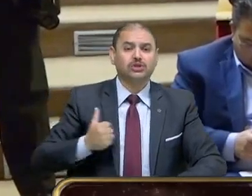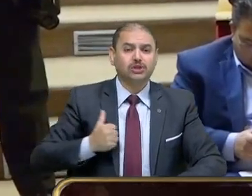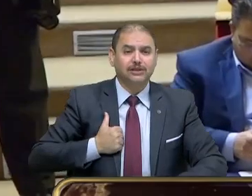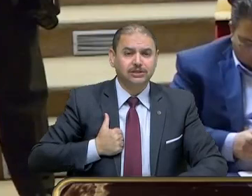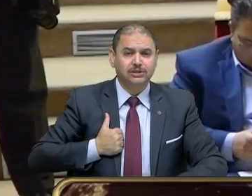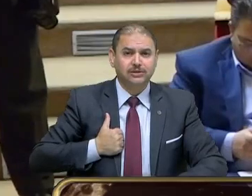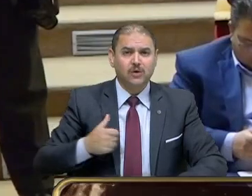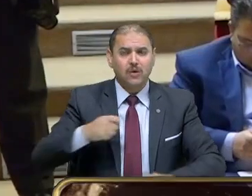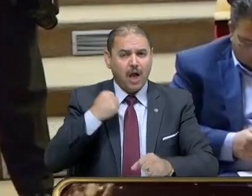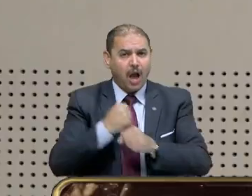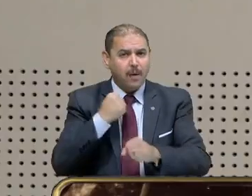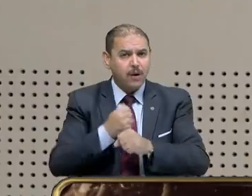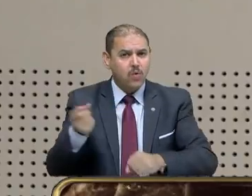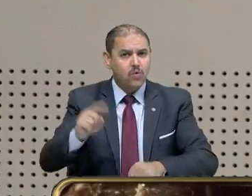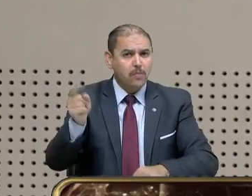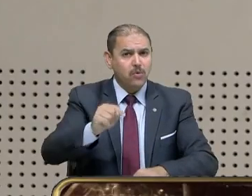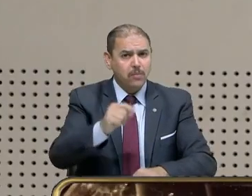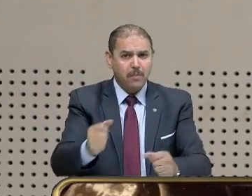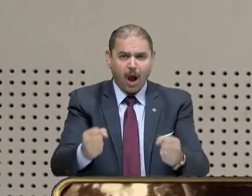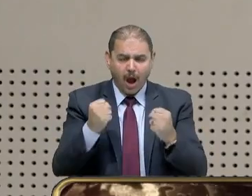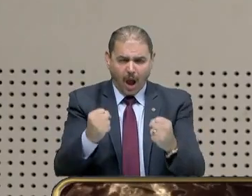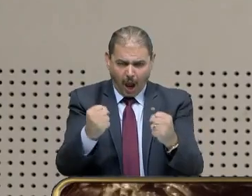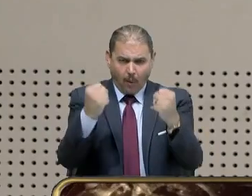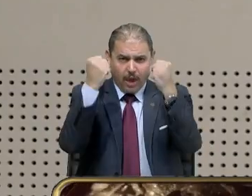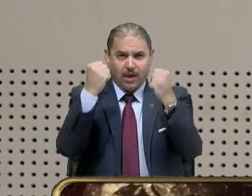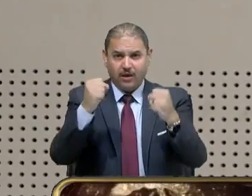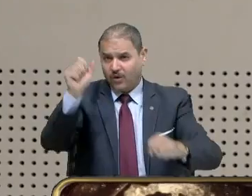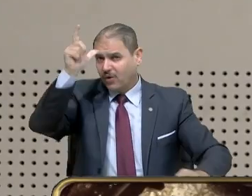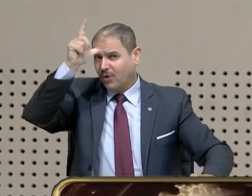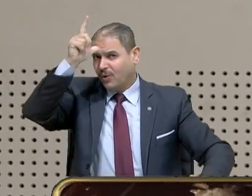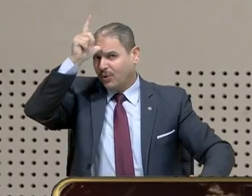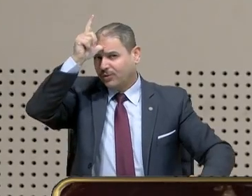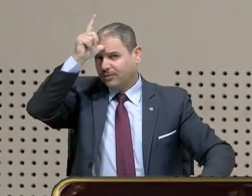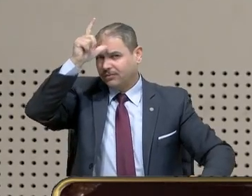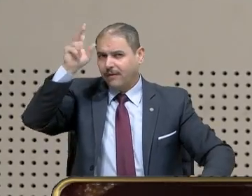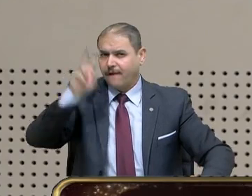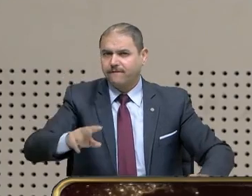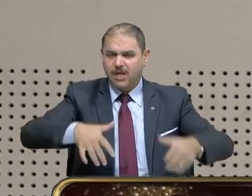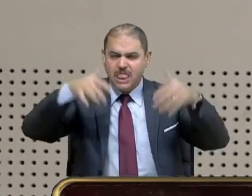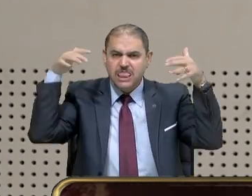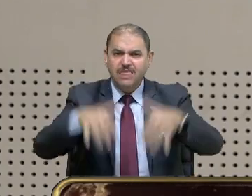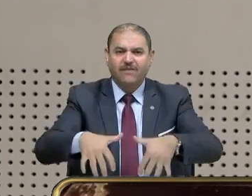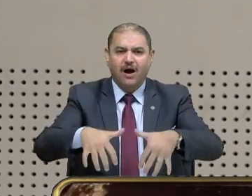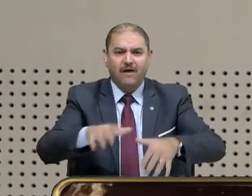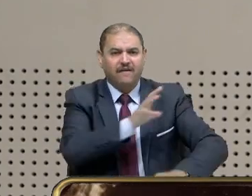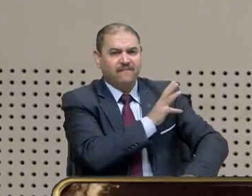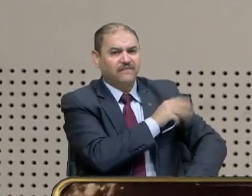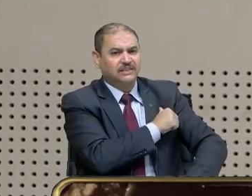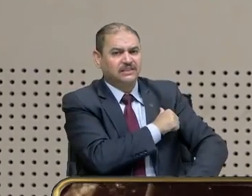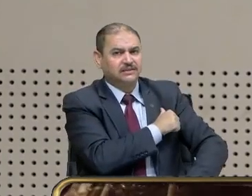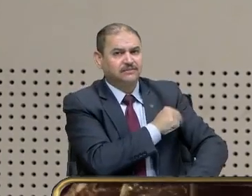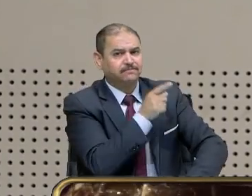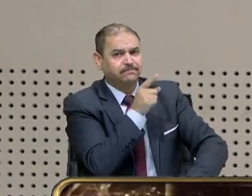أعظم صور التضحية والصمود، مضيفا أن الأردن بقي على الدوام في طلعة المدافعين عن فلسطين،